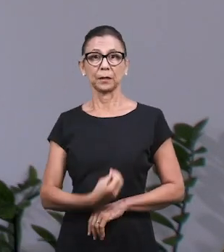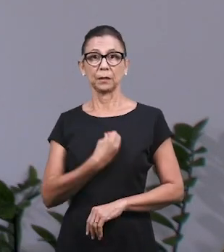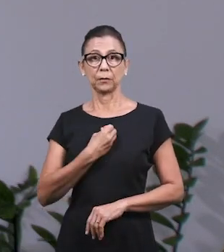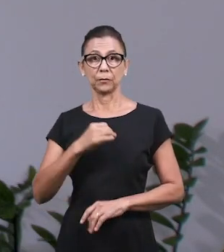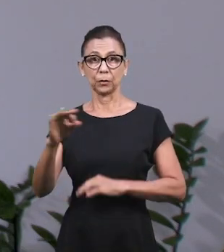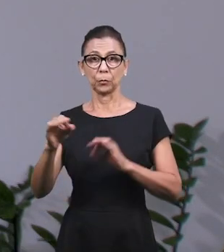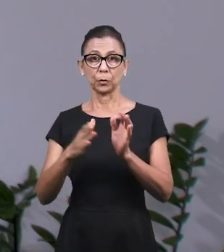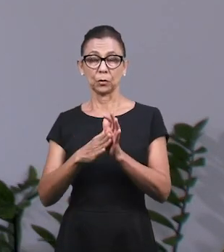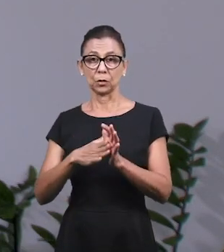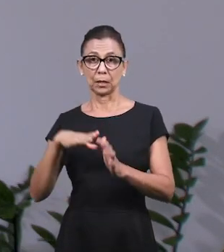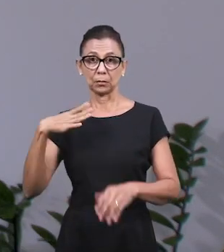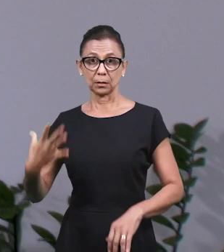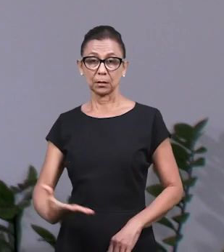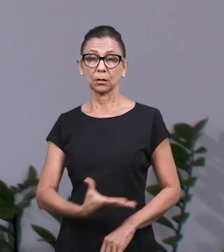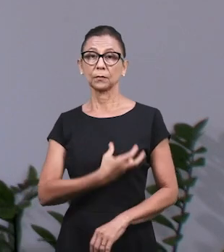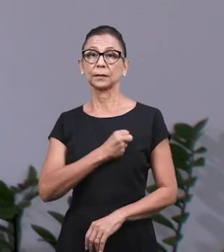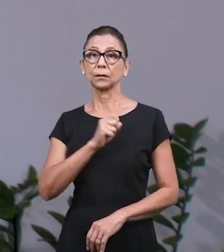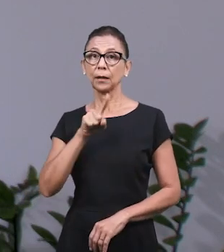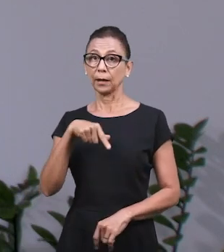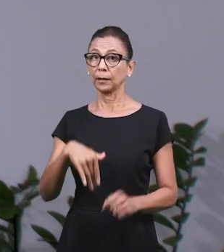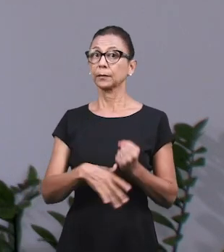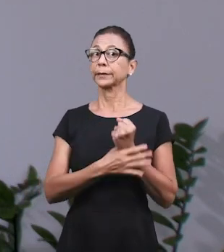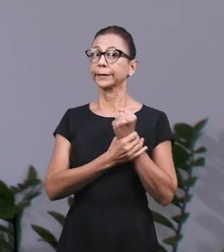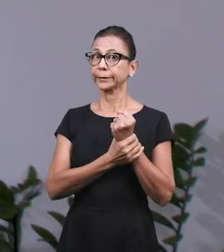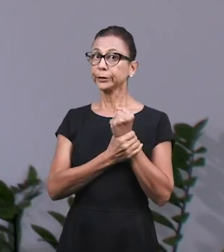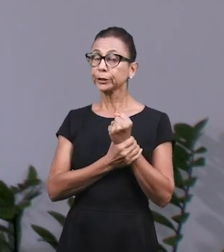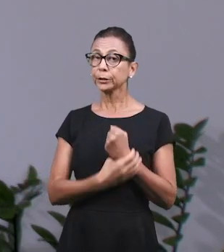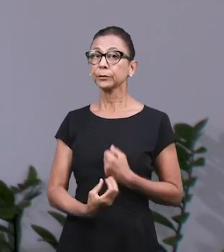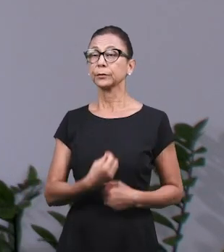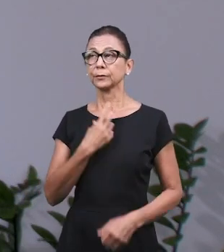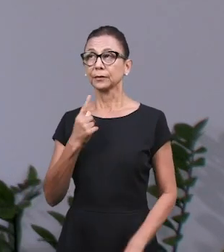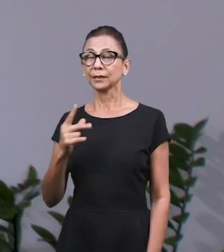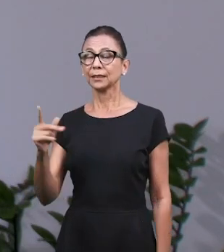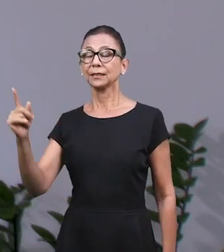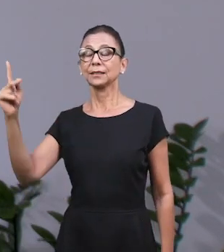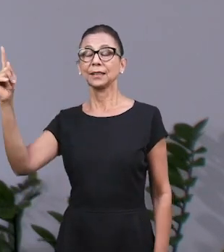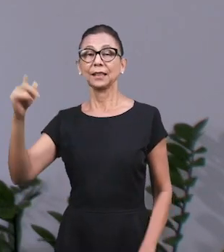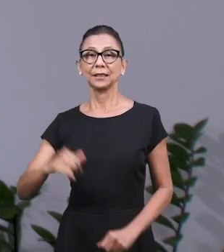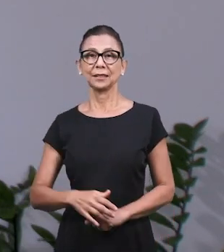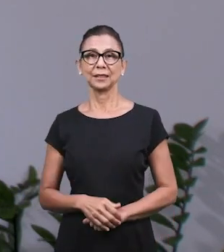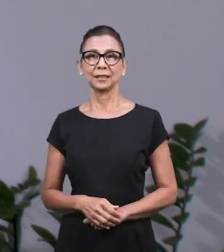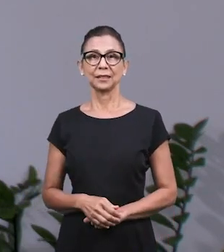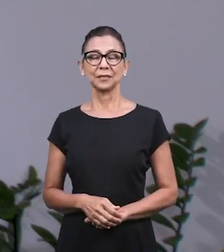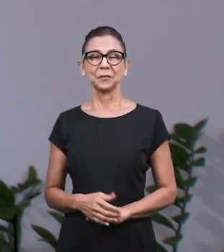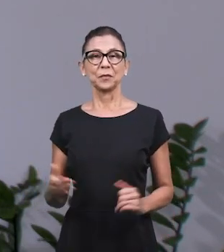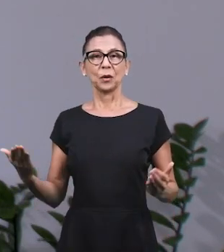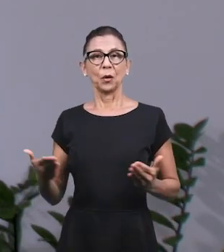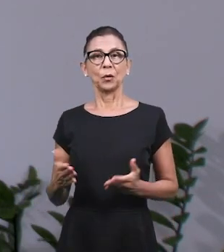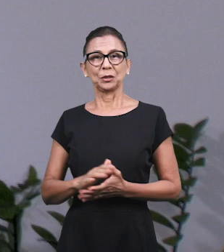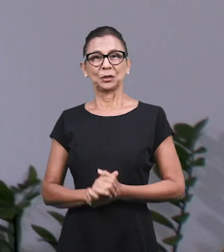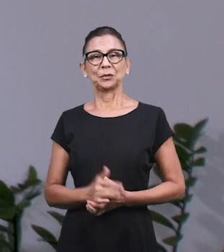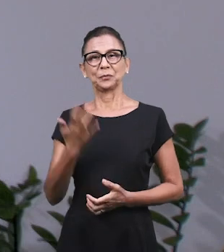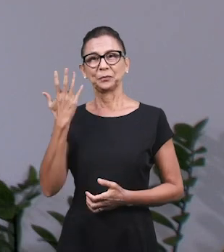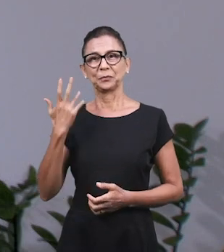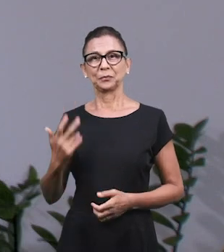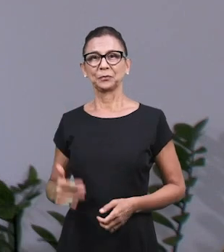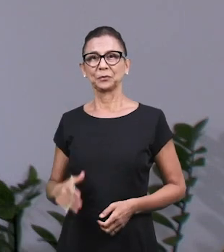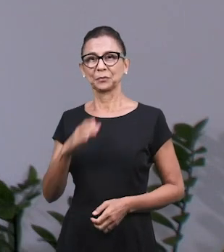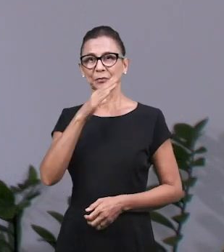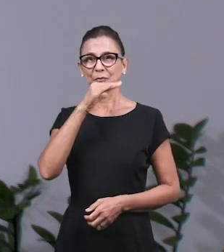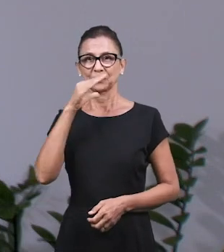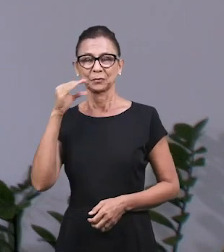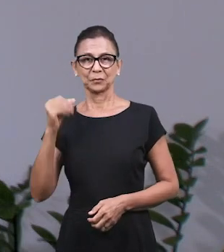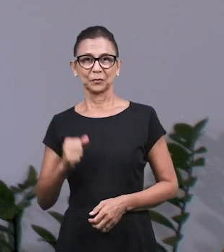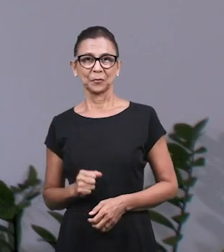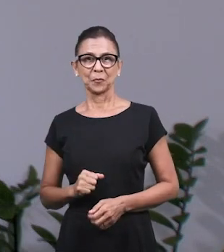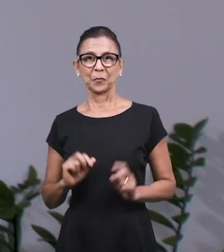vivre son projet nous garantit le salut et la vie éternelle. À partir d'aujourd'hui, les professeurs des enfants intermédiaires et adolescents